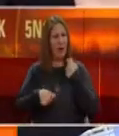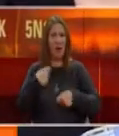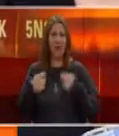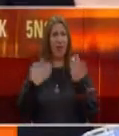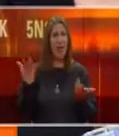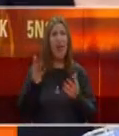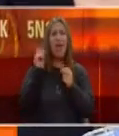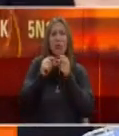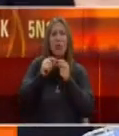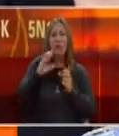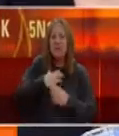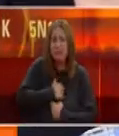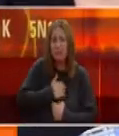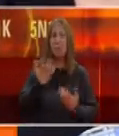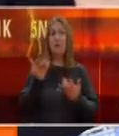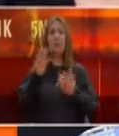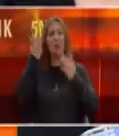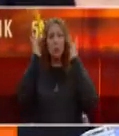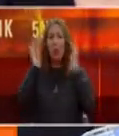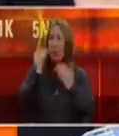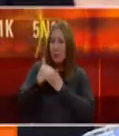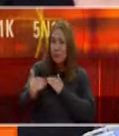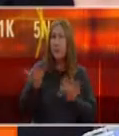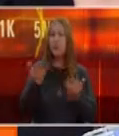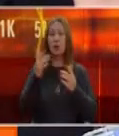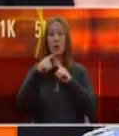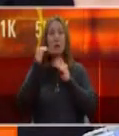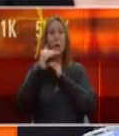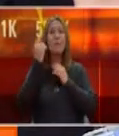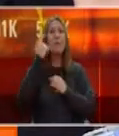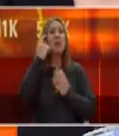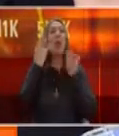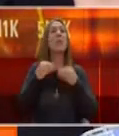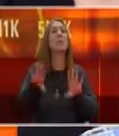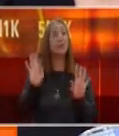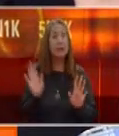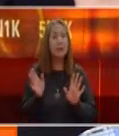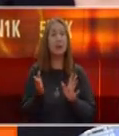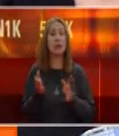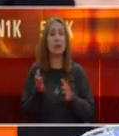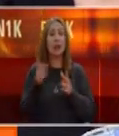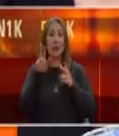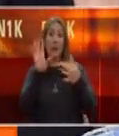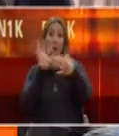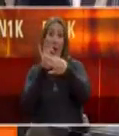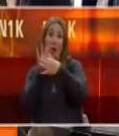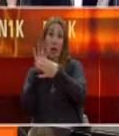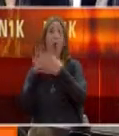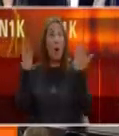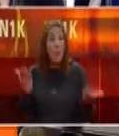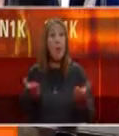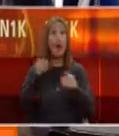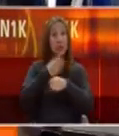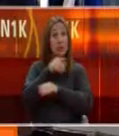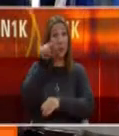İşte ekonomik sıkıntılar, kültürel yapı, toplumun yeterinde bilinçli olmamasıyla ilişkilendiriliyor. Aslında